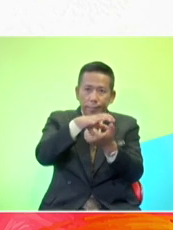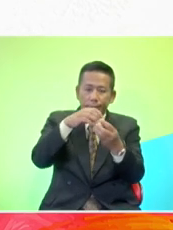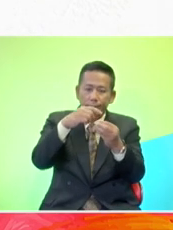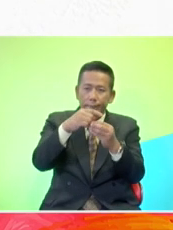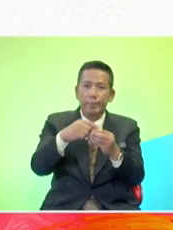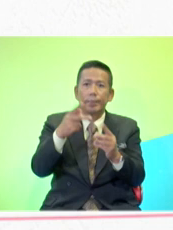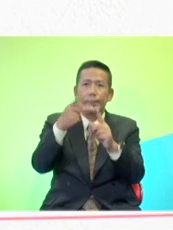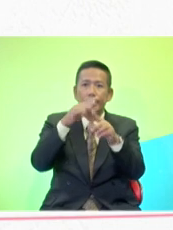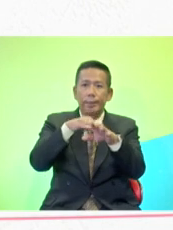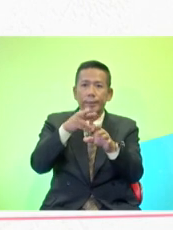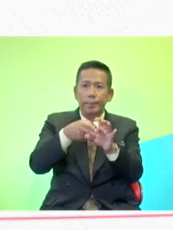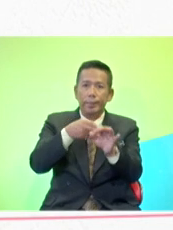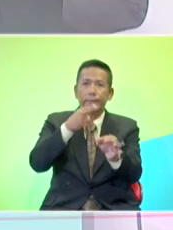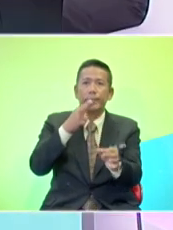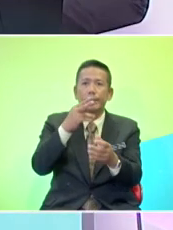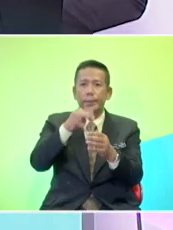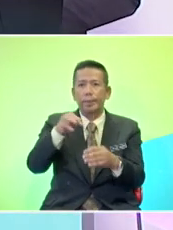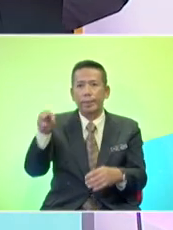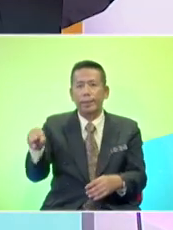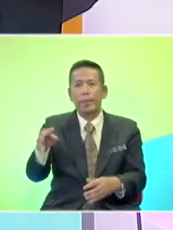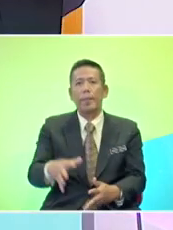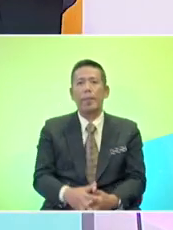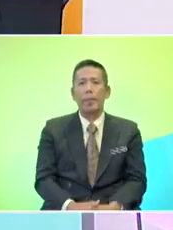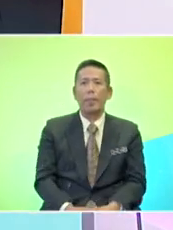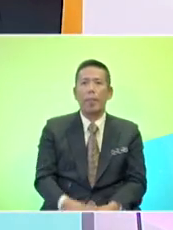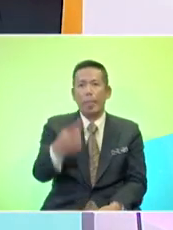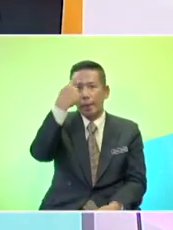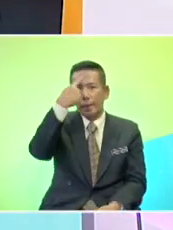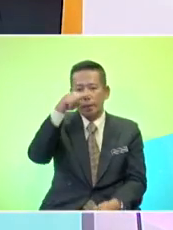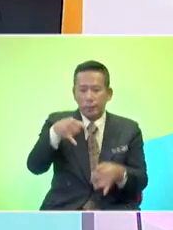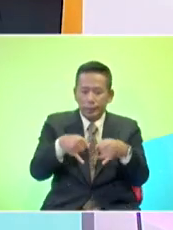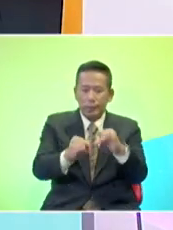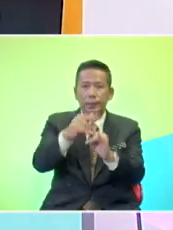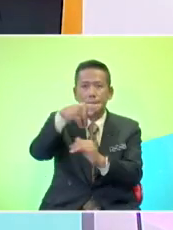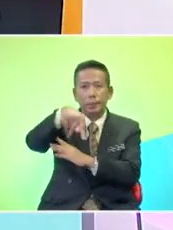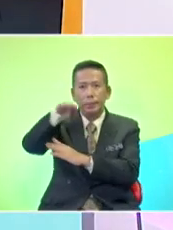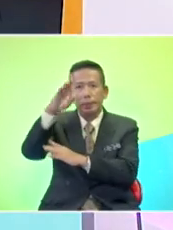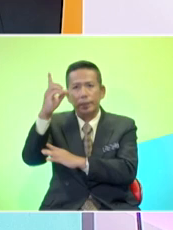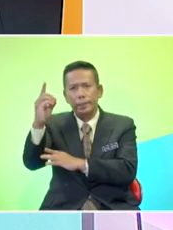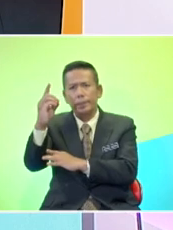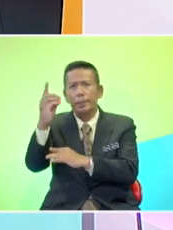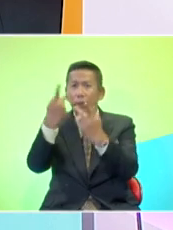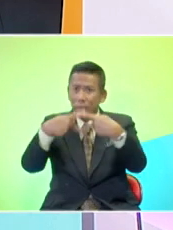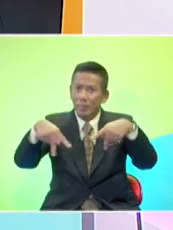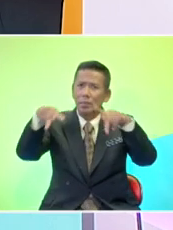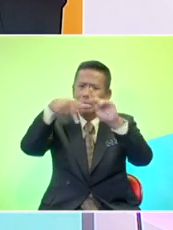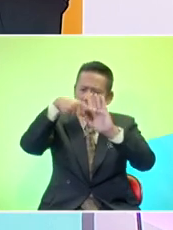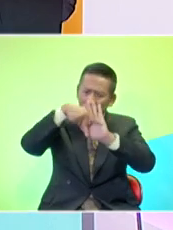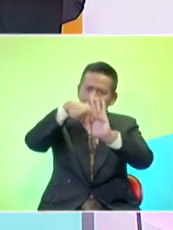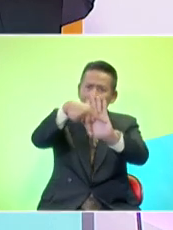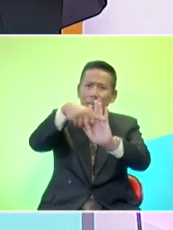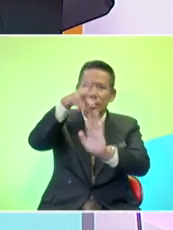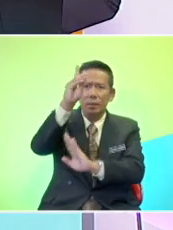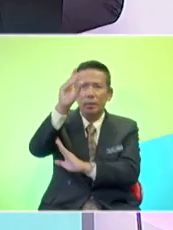tersebut seterusnya Oke untuk menjalankan PBB dalam kelas itu pelukan satu panduan yaitu di